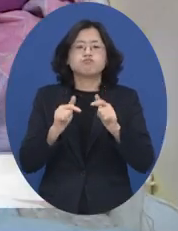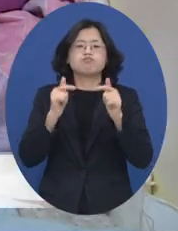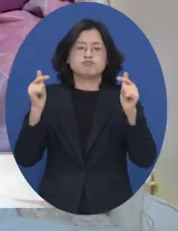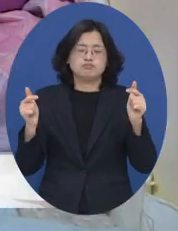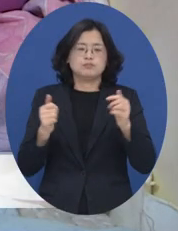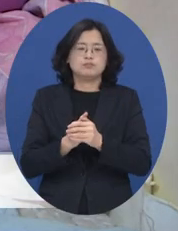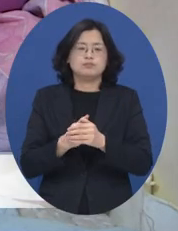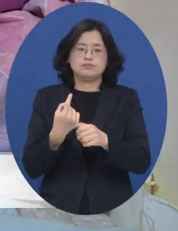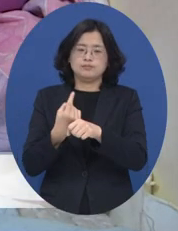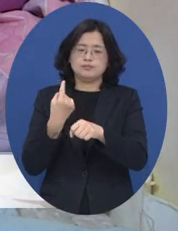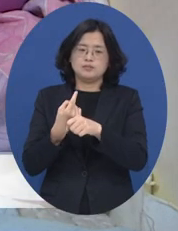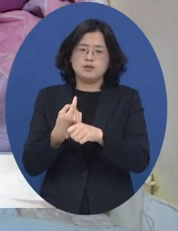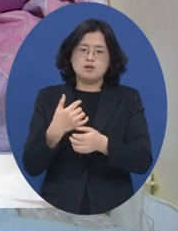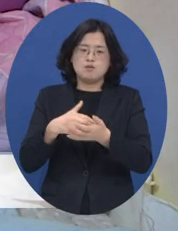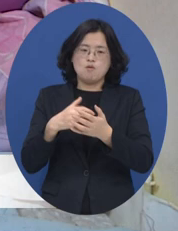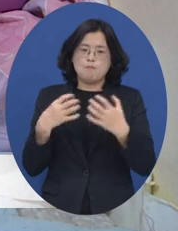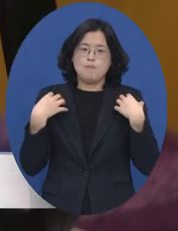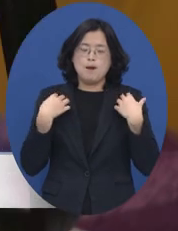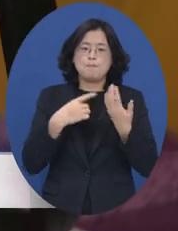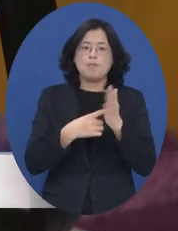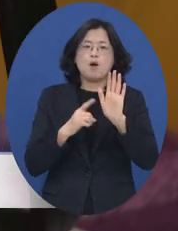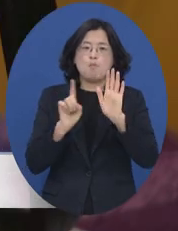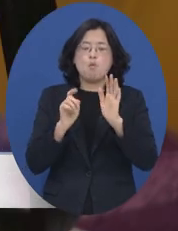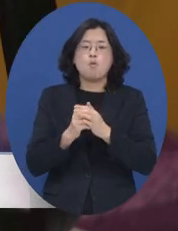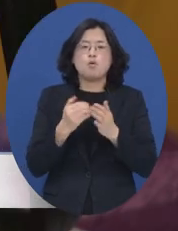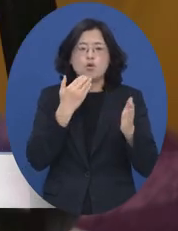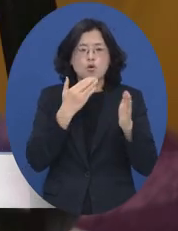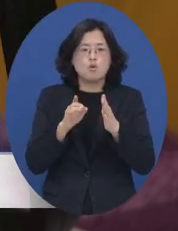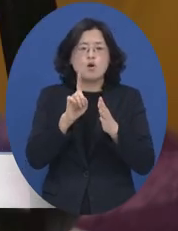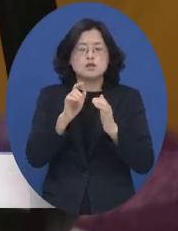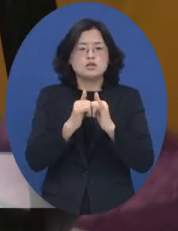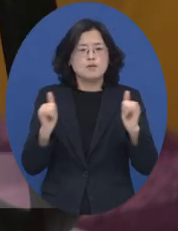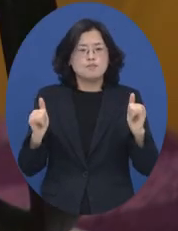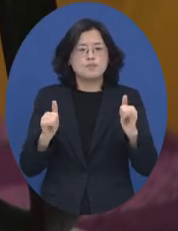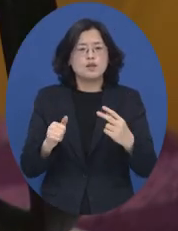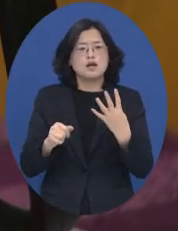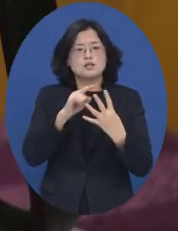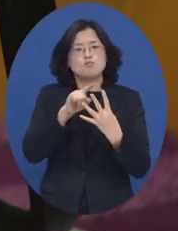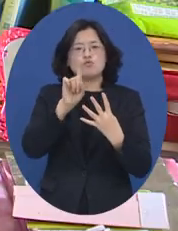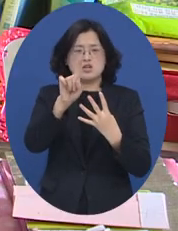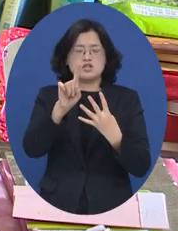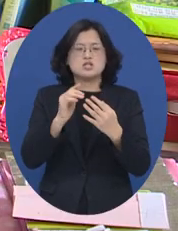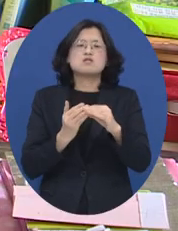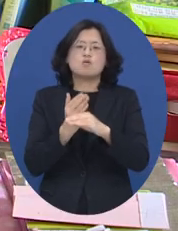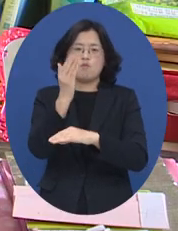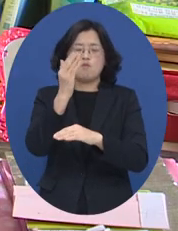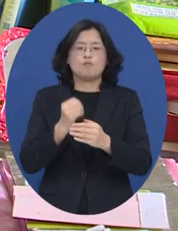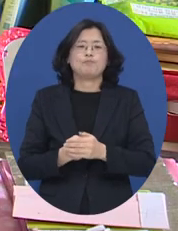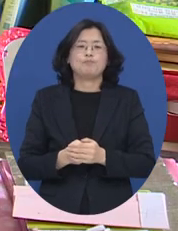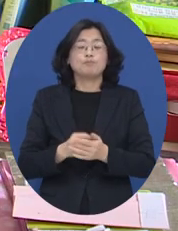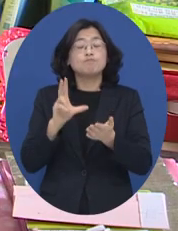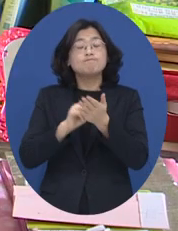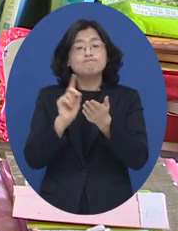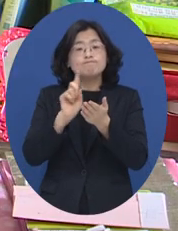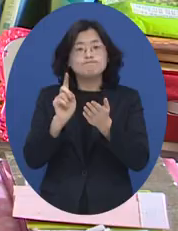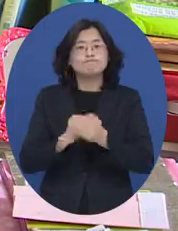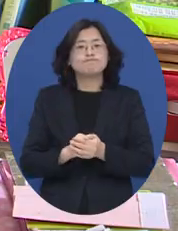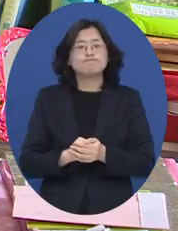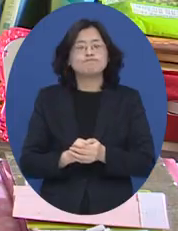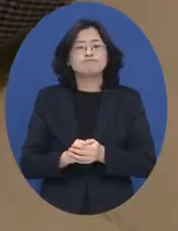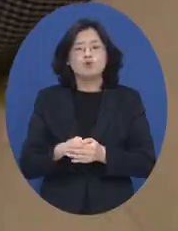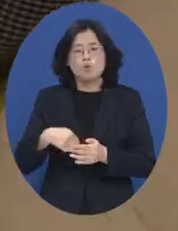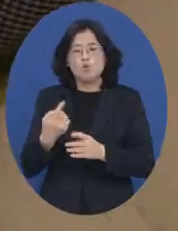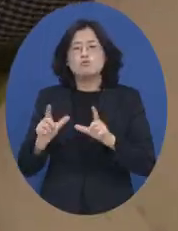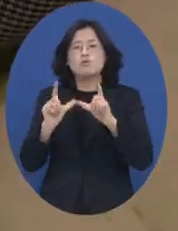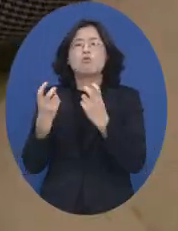지난해 통계청에서 발표한 조사에 따르면 경기 지역 1인 가구는 전체 가구의 4분의 1이 넘습니다. 문제는 1인 가구가 다인 가구에